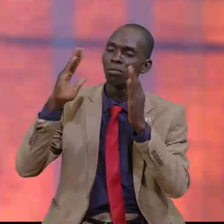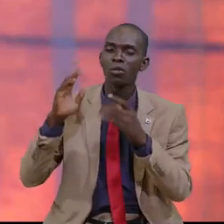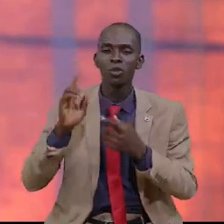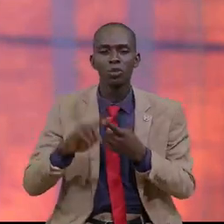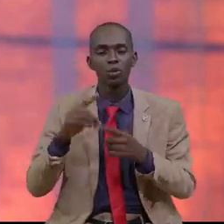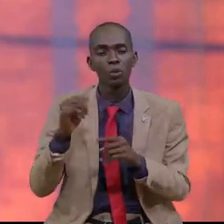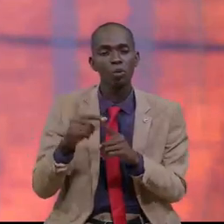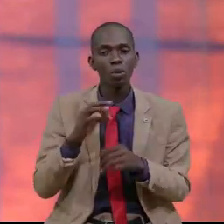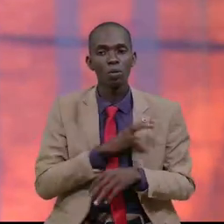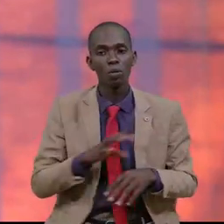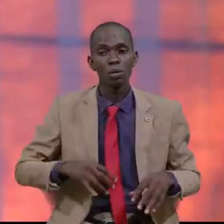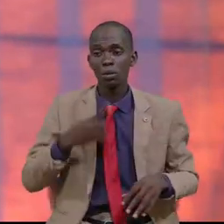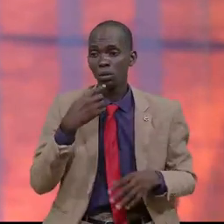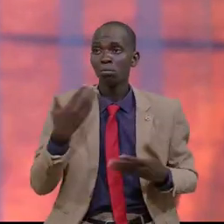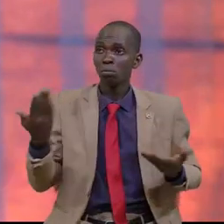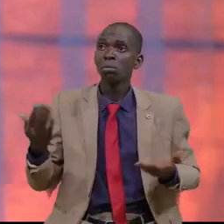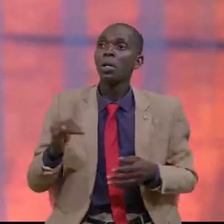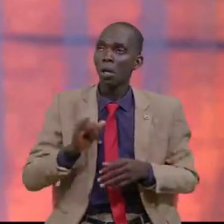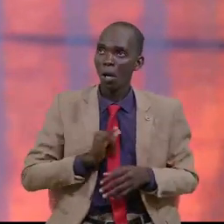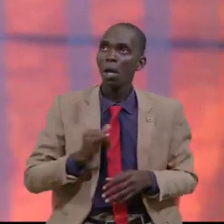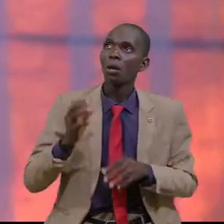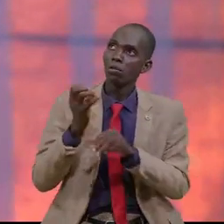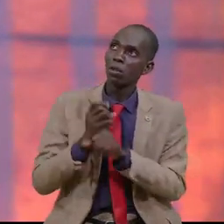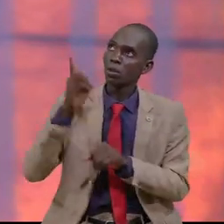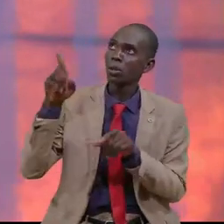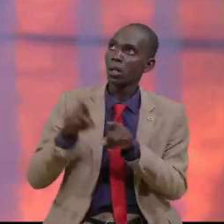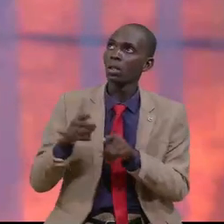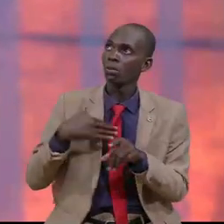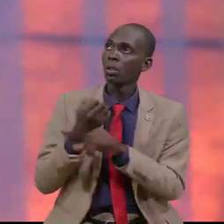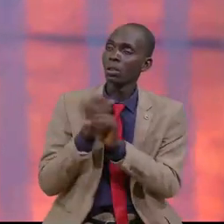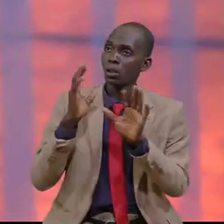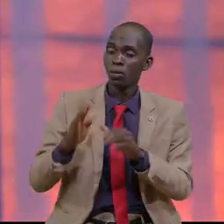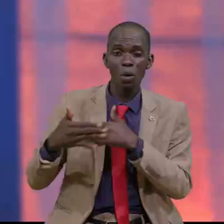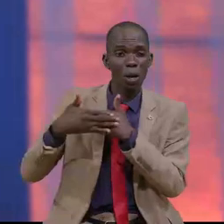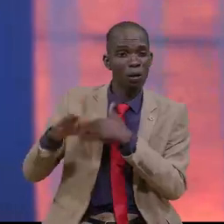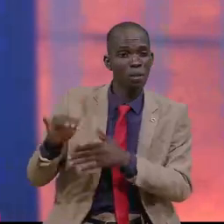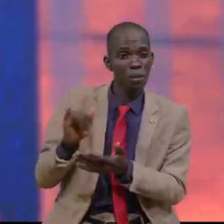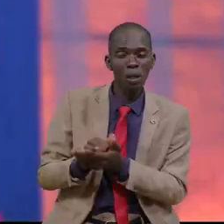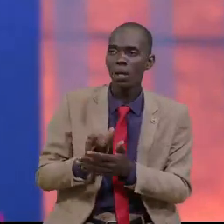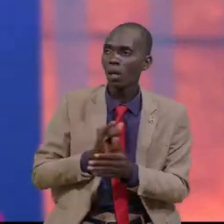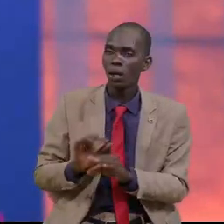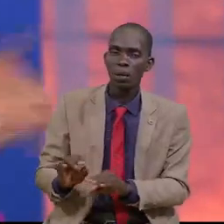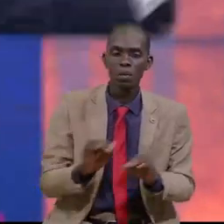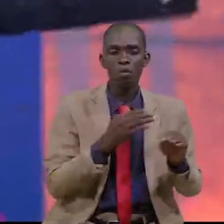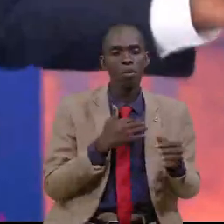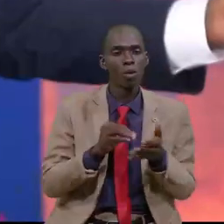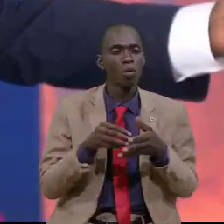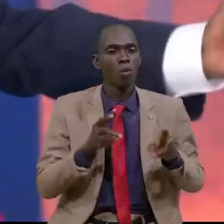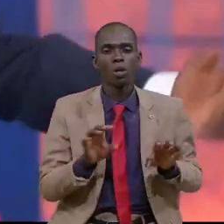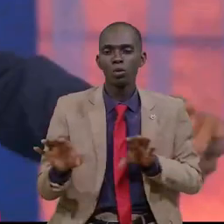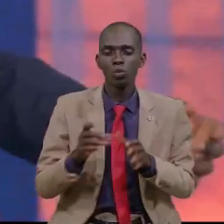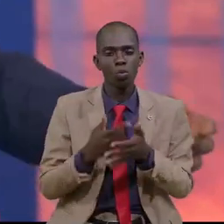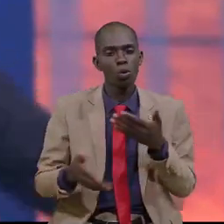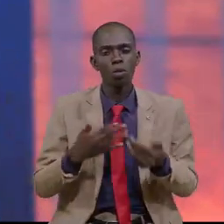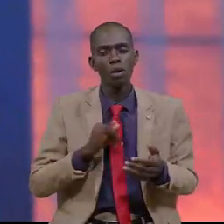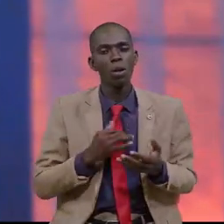aux paroles de Christ, ils disent « Oui, je le prie comme mon Sauveur, mais après cela, je suis mon chemin, je mène ma